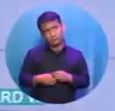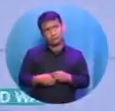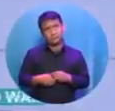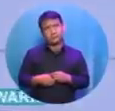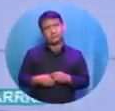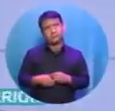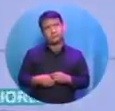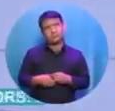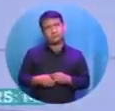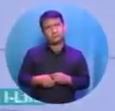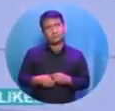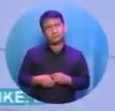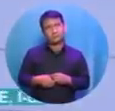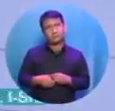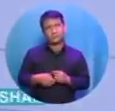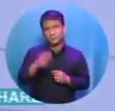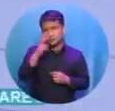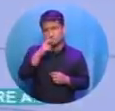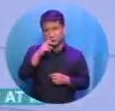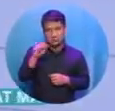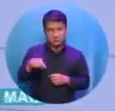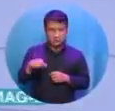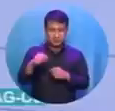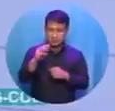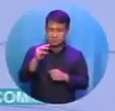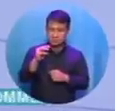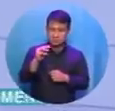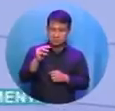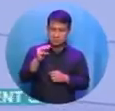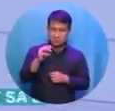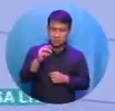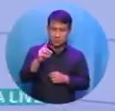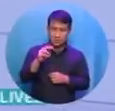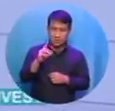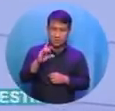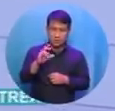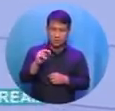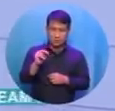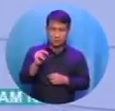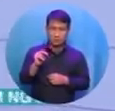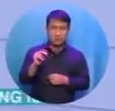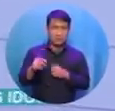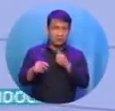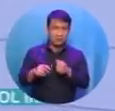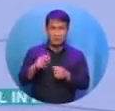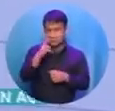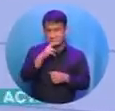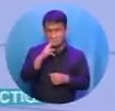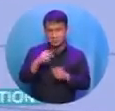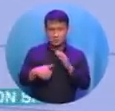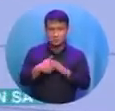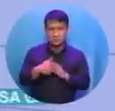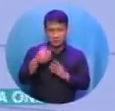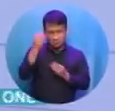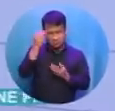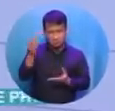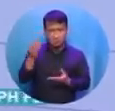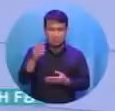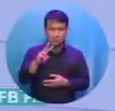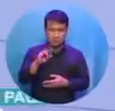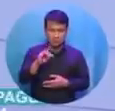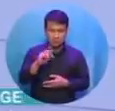Bisaya, sir. Bisaya. Pero hindi kayo marunong yung Mandaya, yung sa Oriental. Hindi, sir. Pero Bisaya, okay. Pero alam niyo po yung